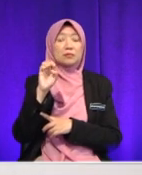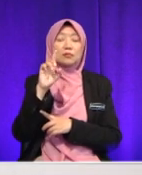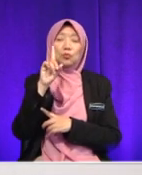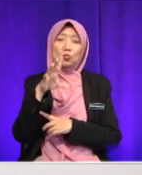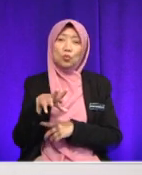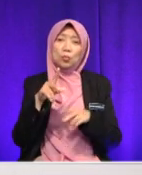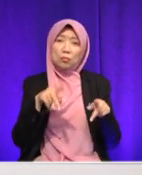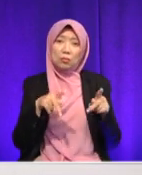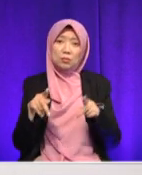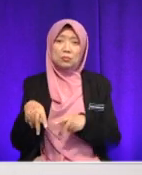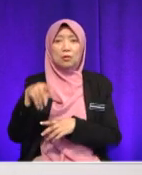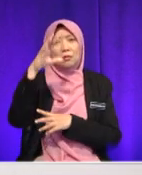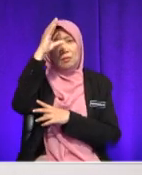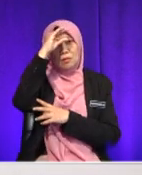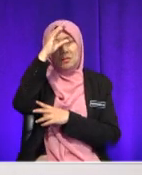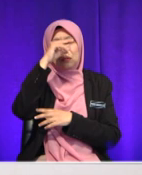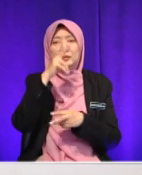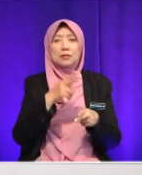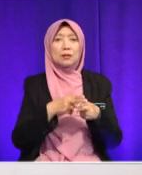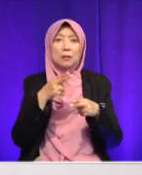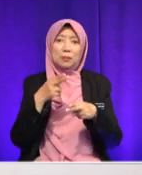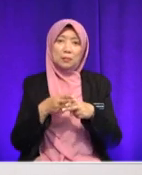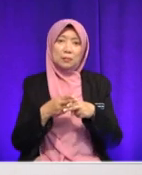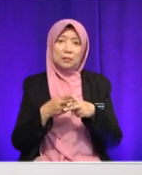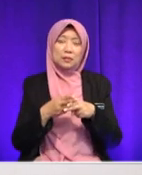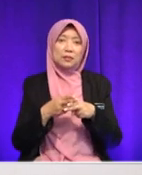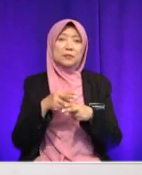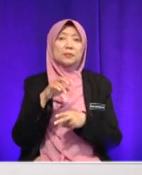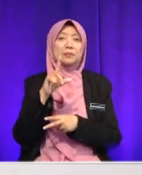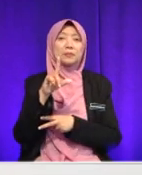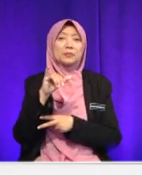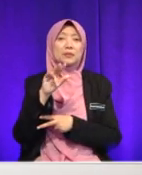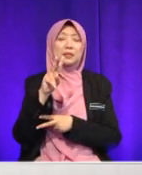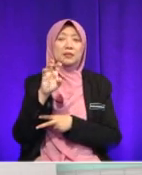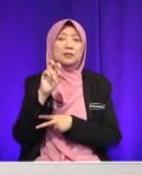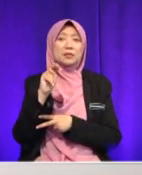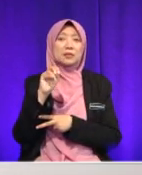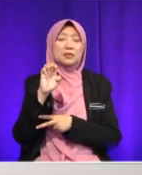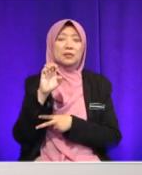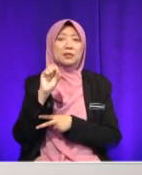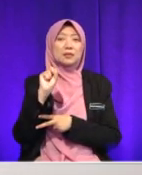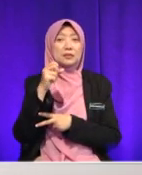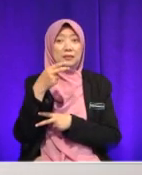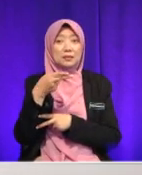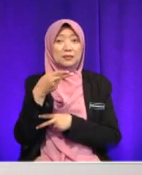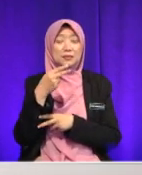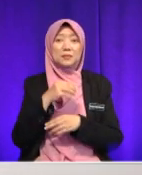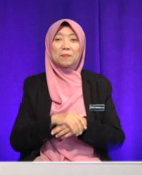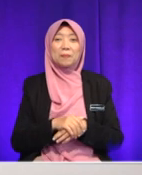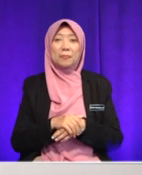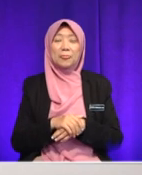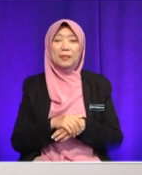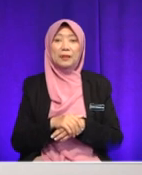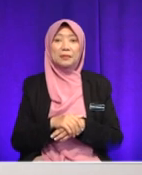sini. Namanya adalah Livanesh. Livanesh, hi, hello. Wah, nampaknya mereka